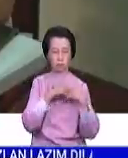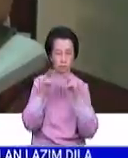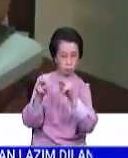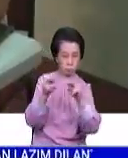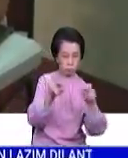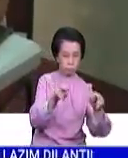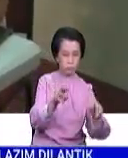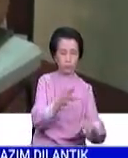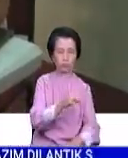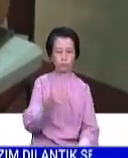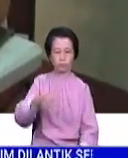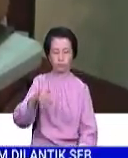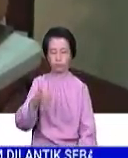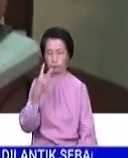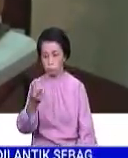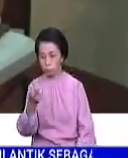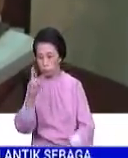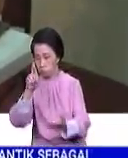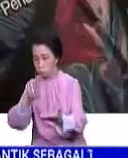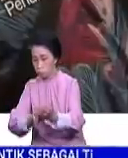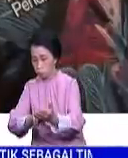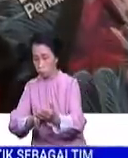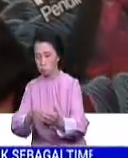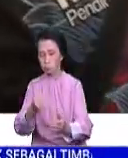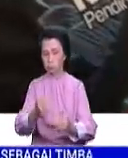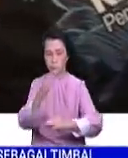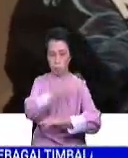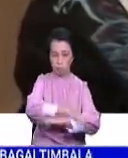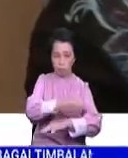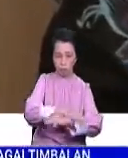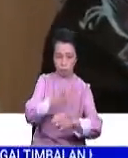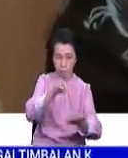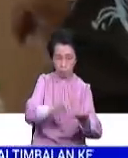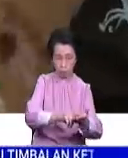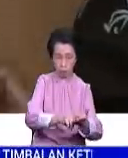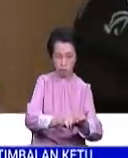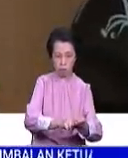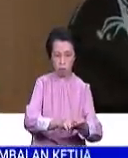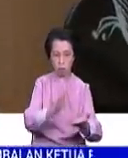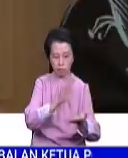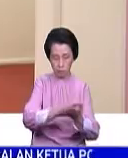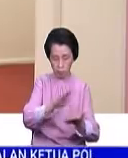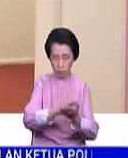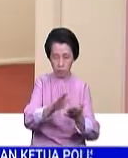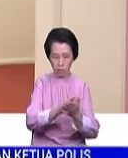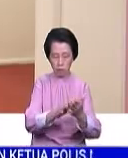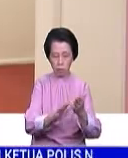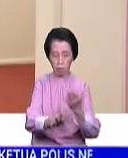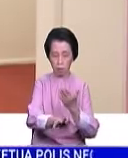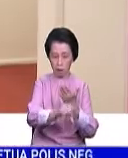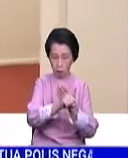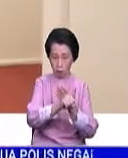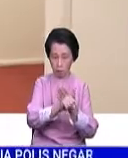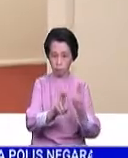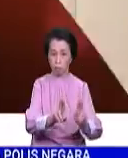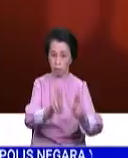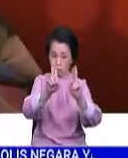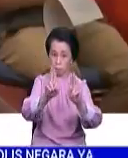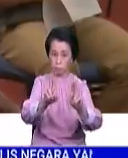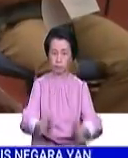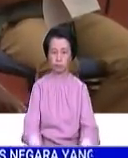beberapa kaunter lah, seperti kaunter pendaftaran dan kaunter untuk mendaftarkan mengemas kini My Sejahtera kepada mereka yang telah